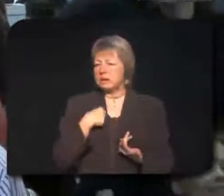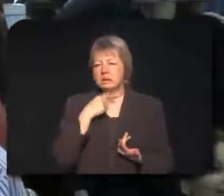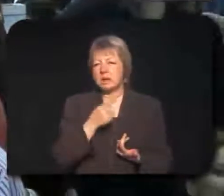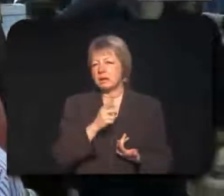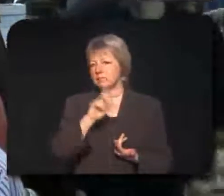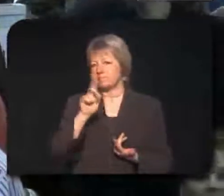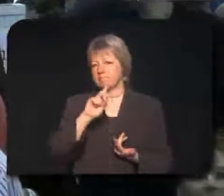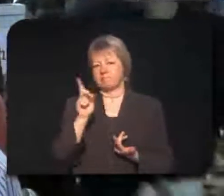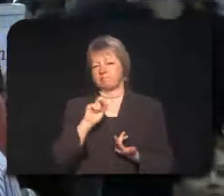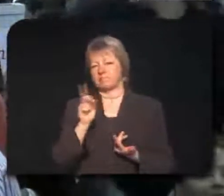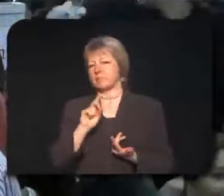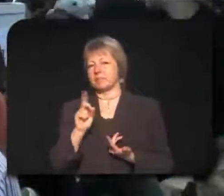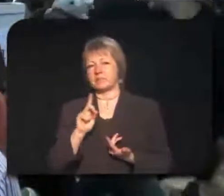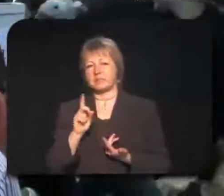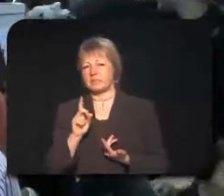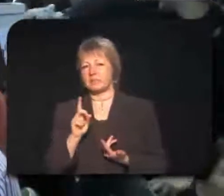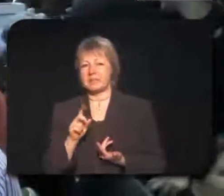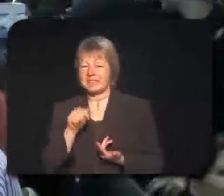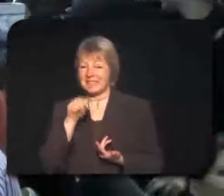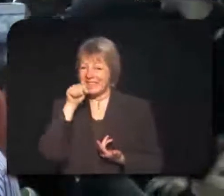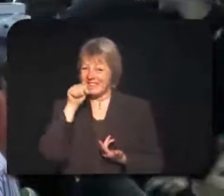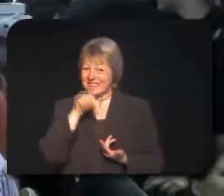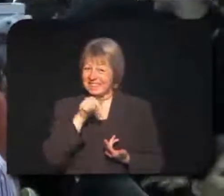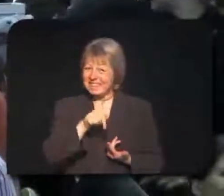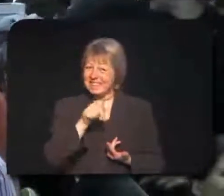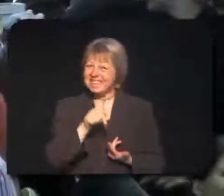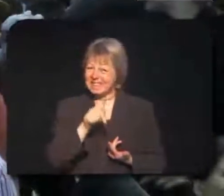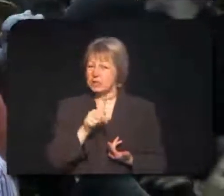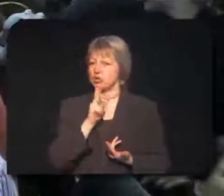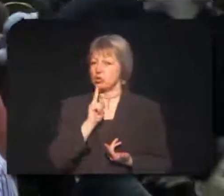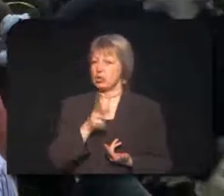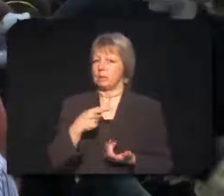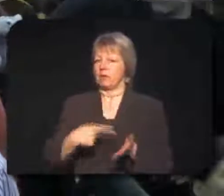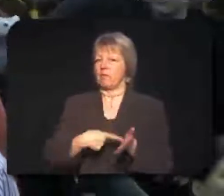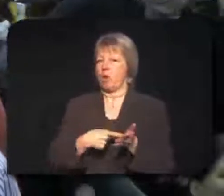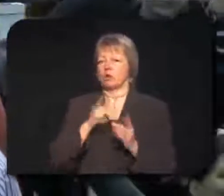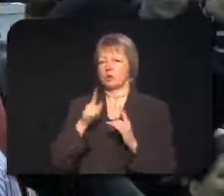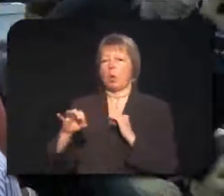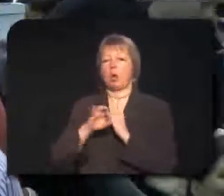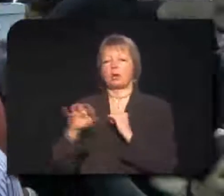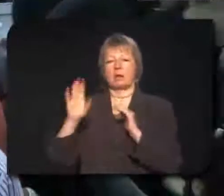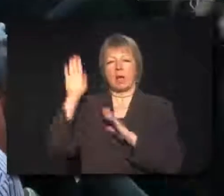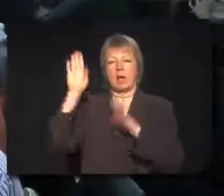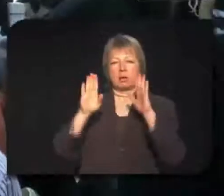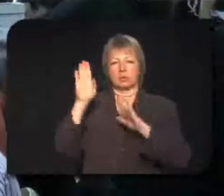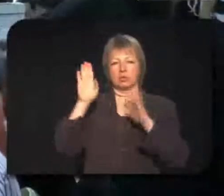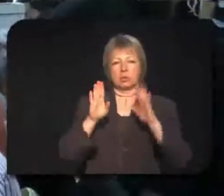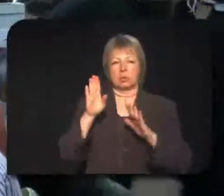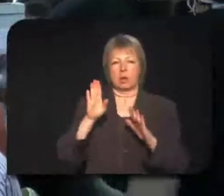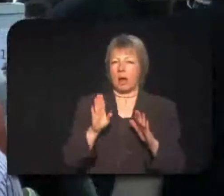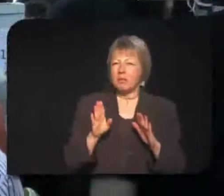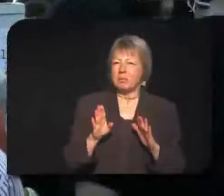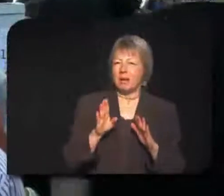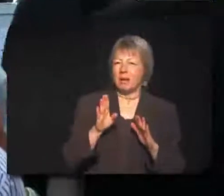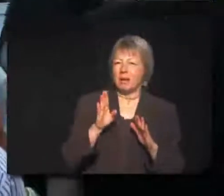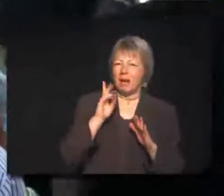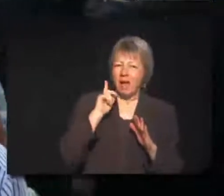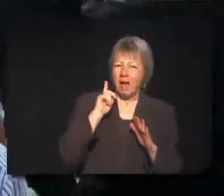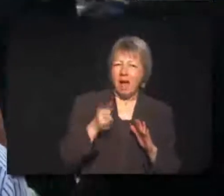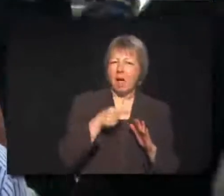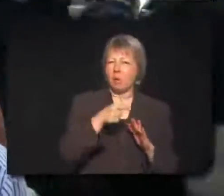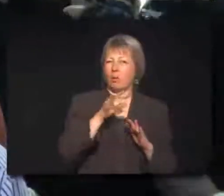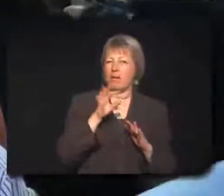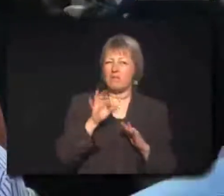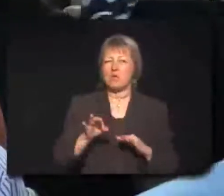Fahrwasser dieser berechtigten Forderung dass hier im Grunde genommen das Sagen Nagel für die Basisdemokratie eingeschlagen wird